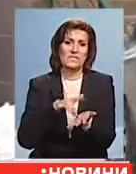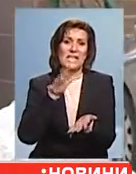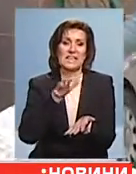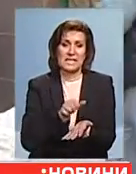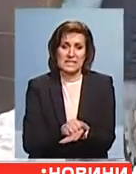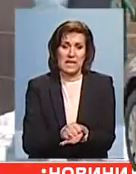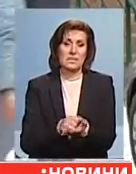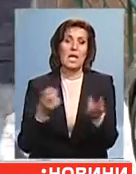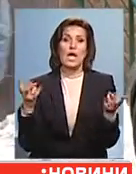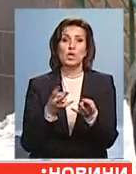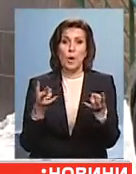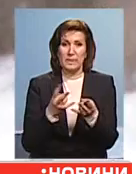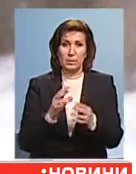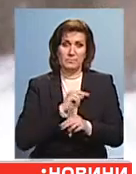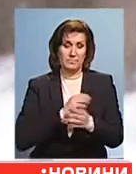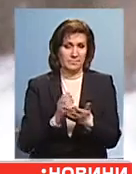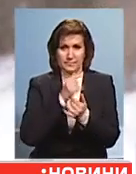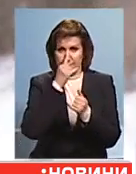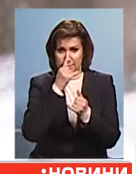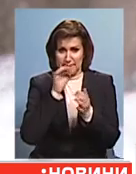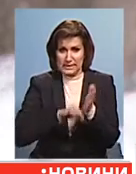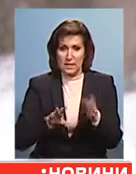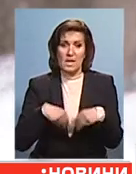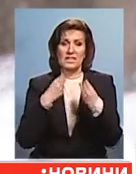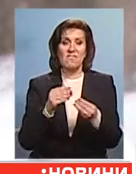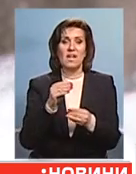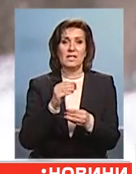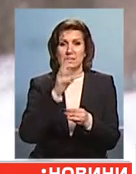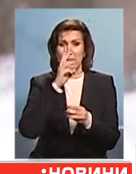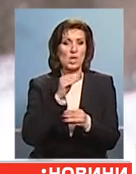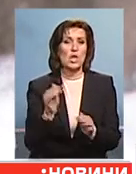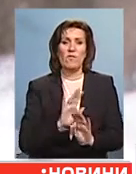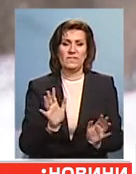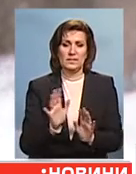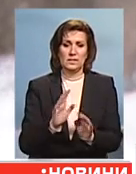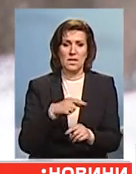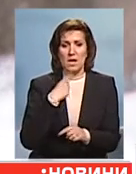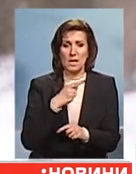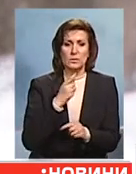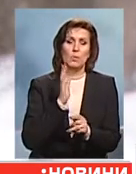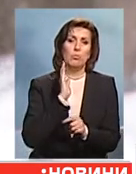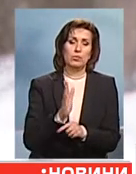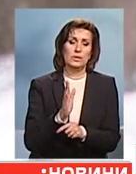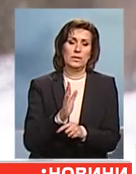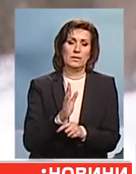Необхідного роботодавця знайшов не відразу. Давали зарплату, щоб не офіційно. Ну, кажуть,